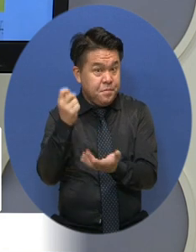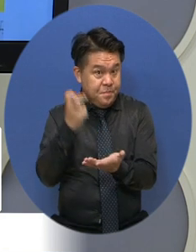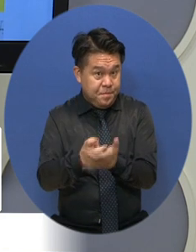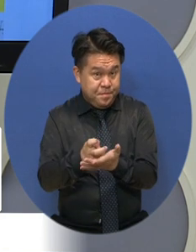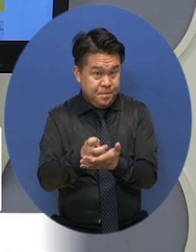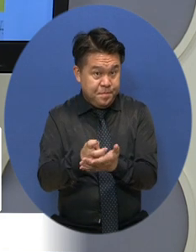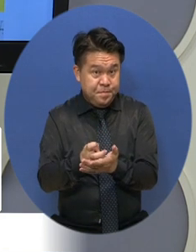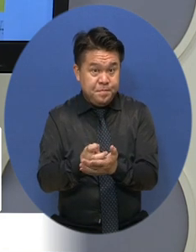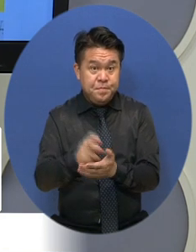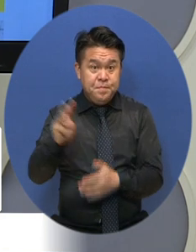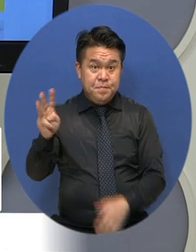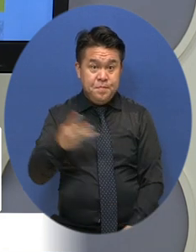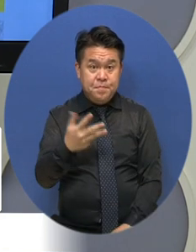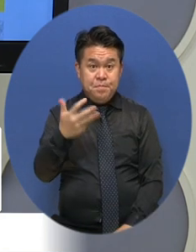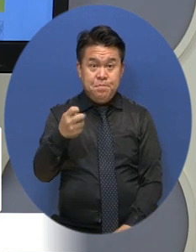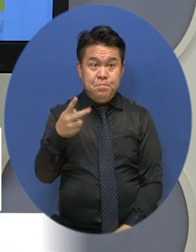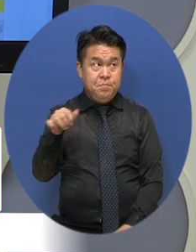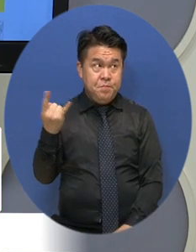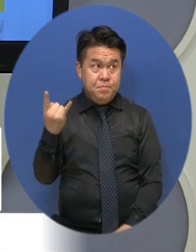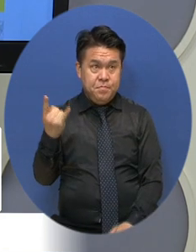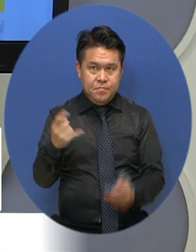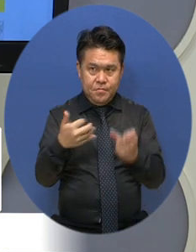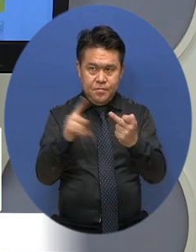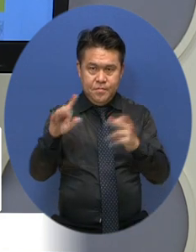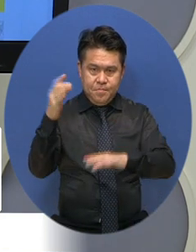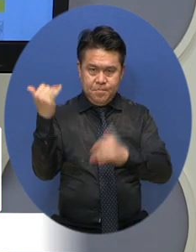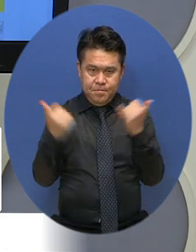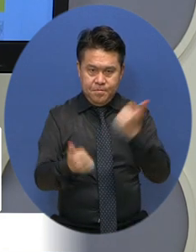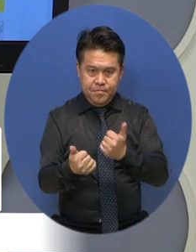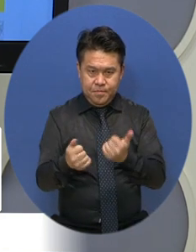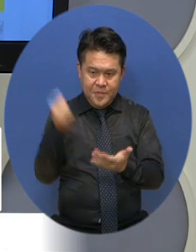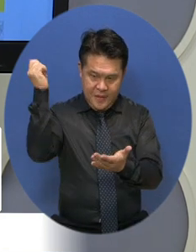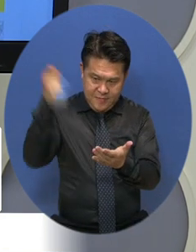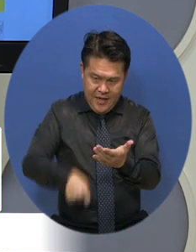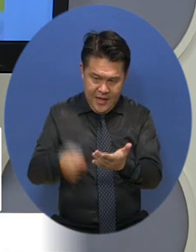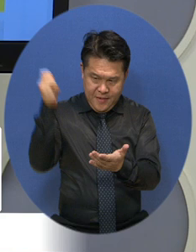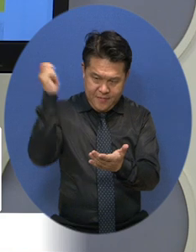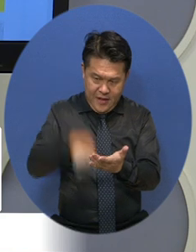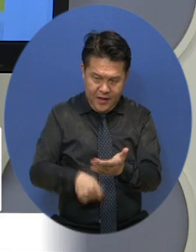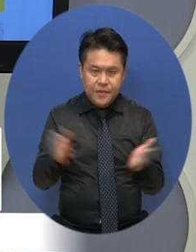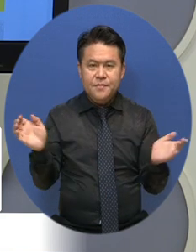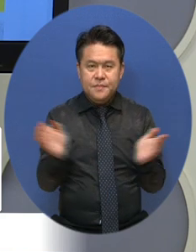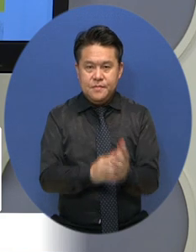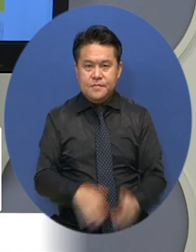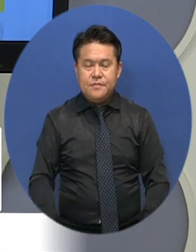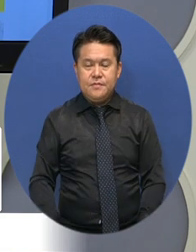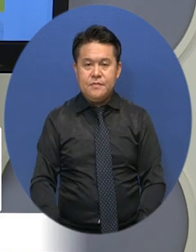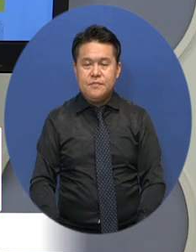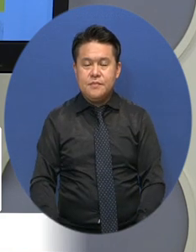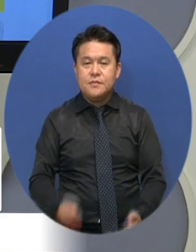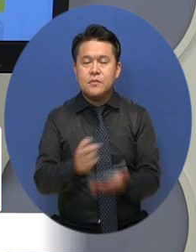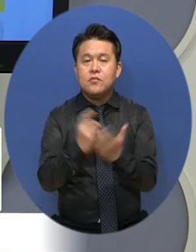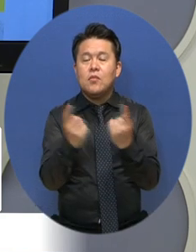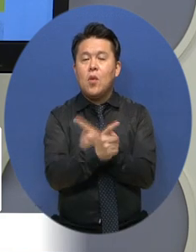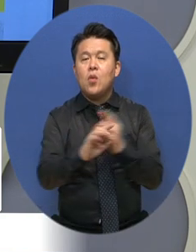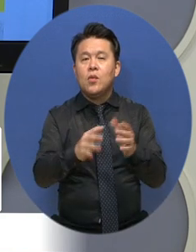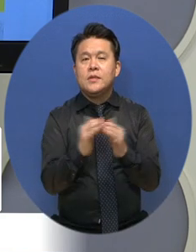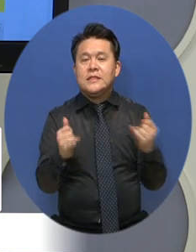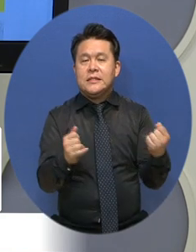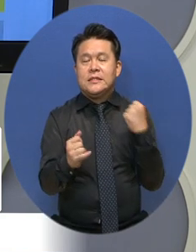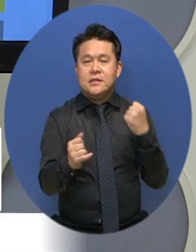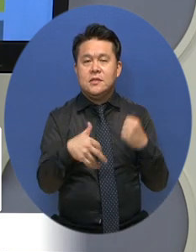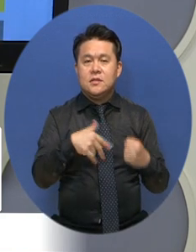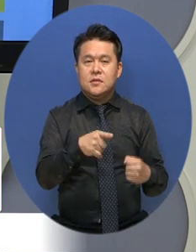이 제 382회 제 12차 국회 본회의를 통과했습니다 이번 개정안은 국민의 힘